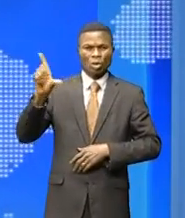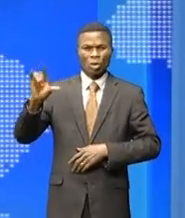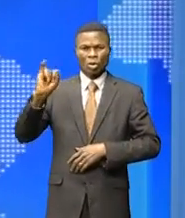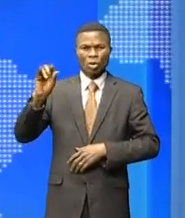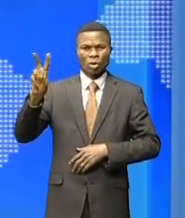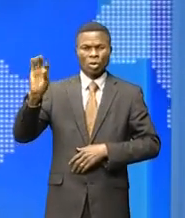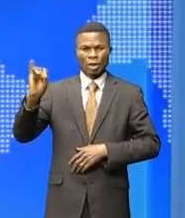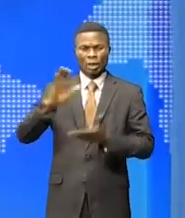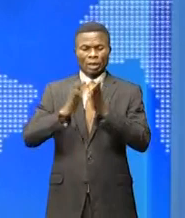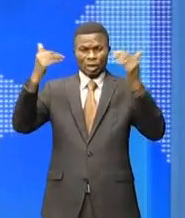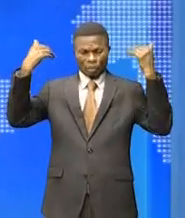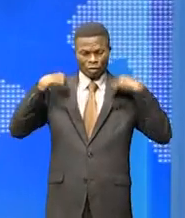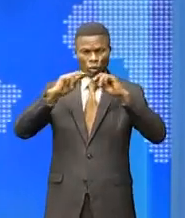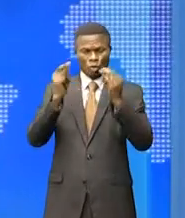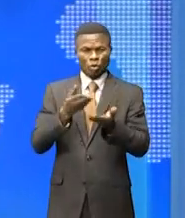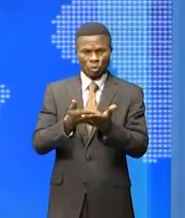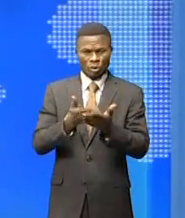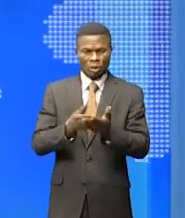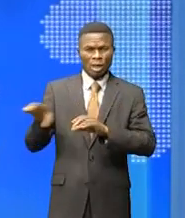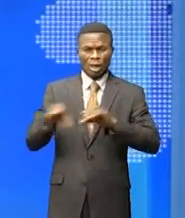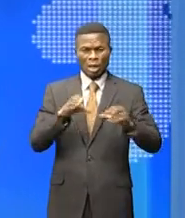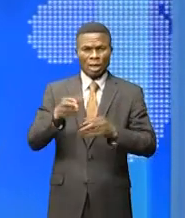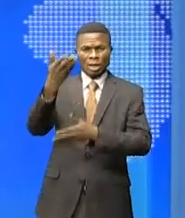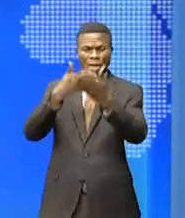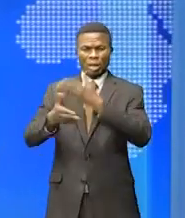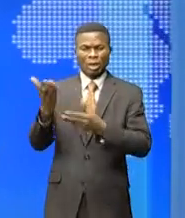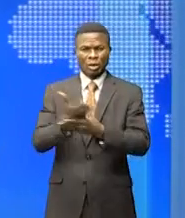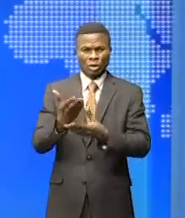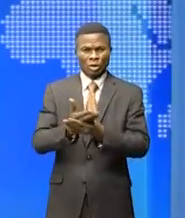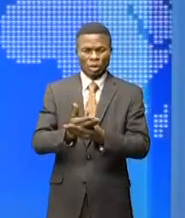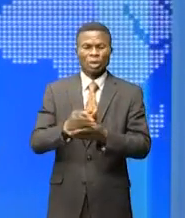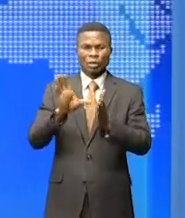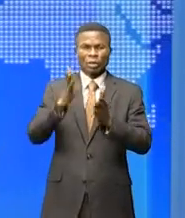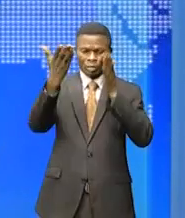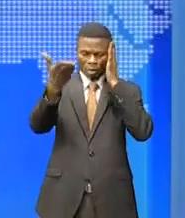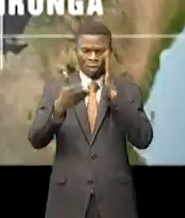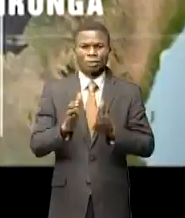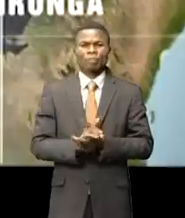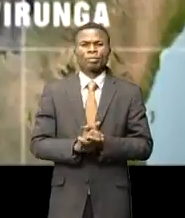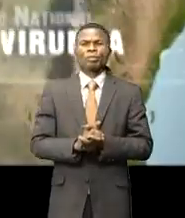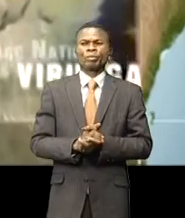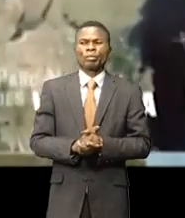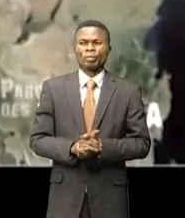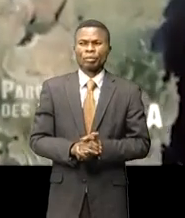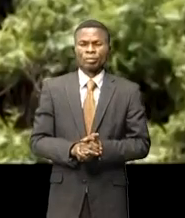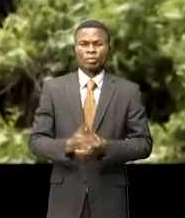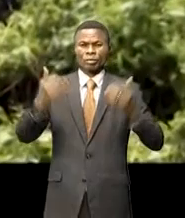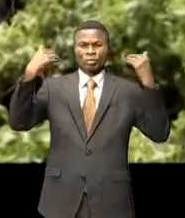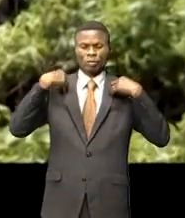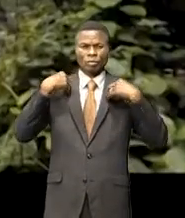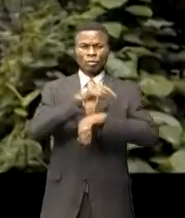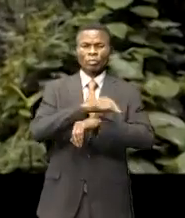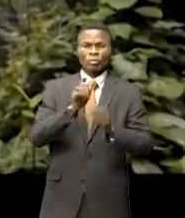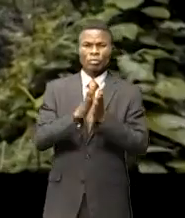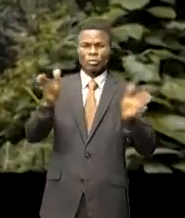prend la commande de cette structure. La cérémonie de la remise est reprise dans ces images. Changement à la tête de la direction